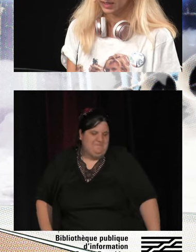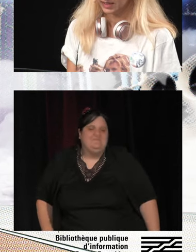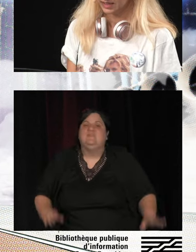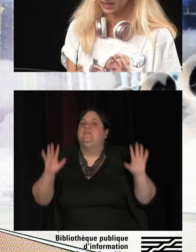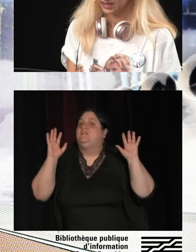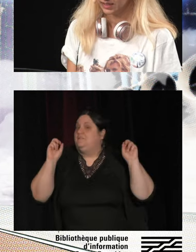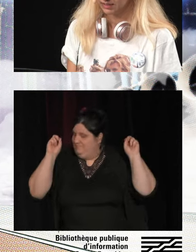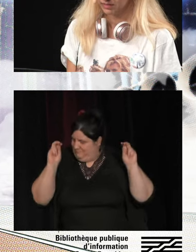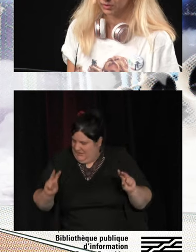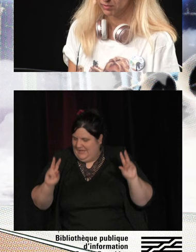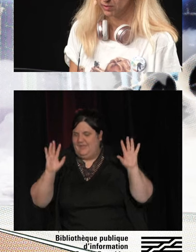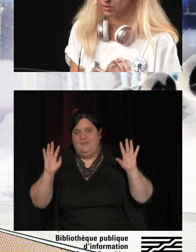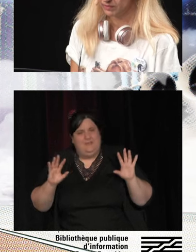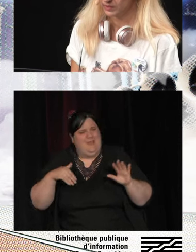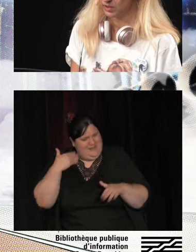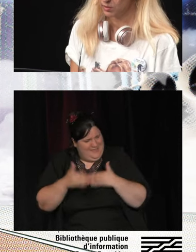Ok, allez,